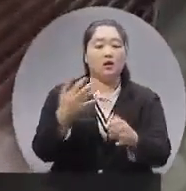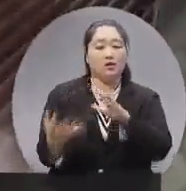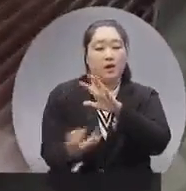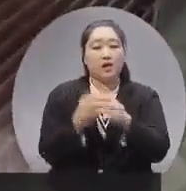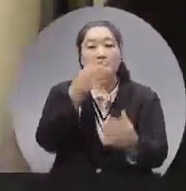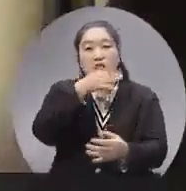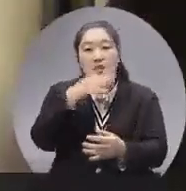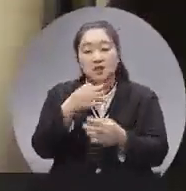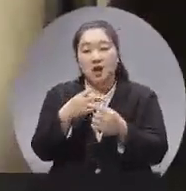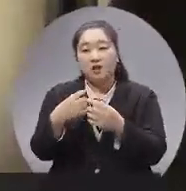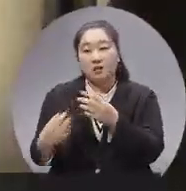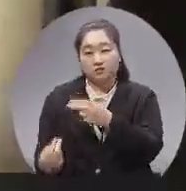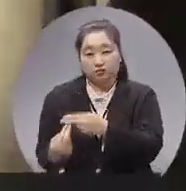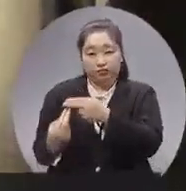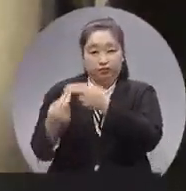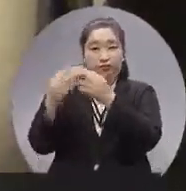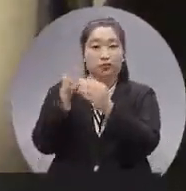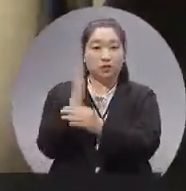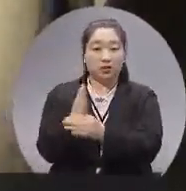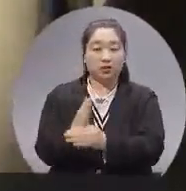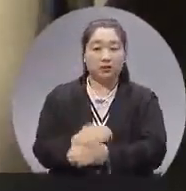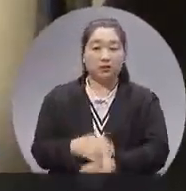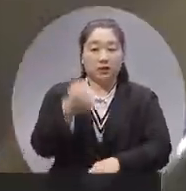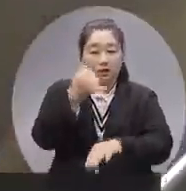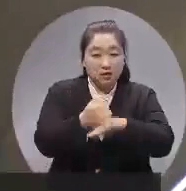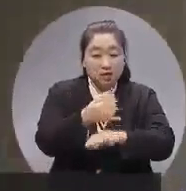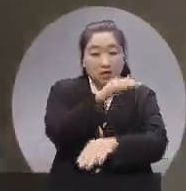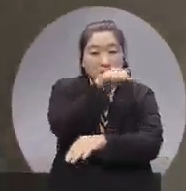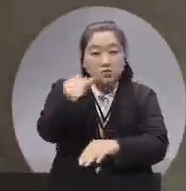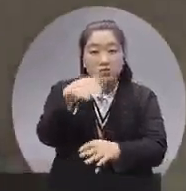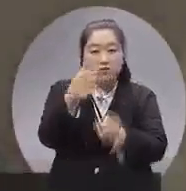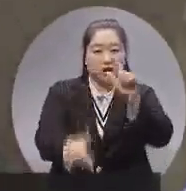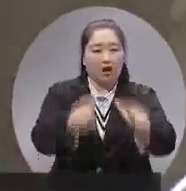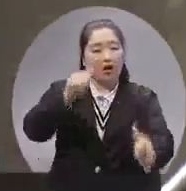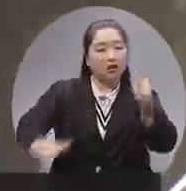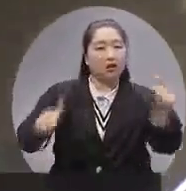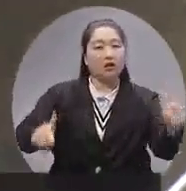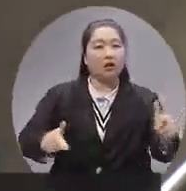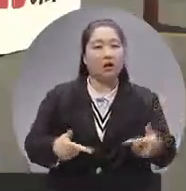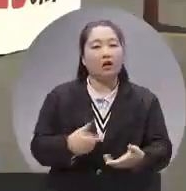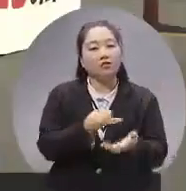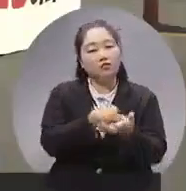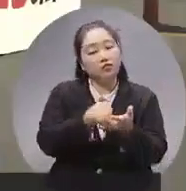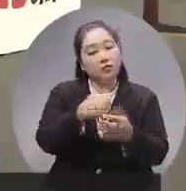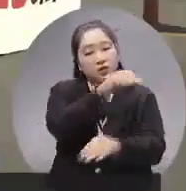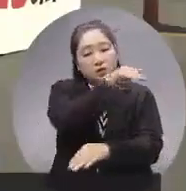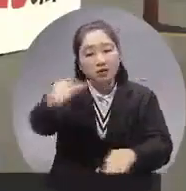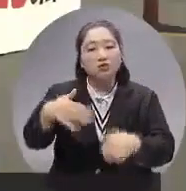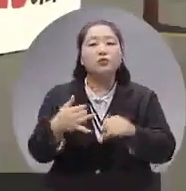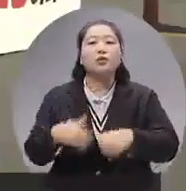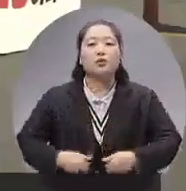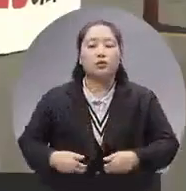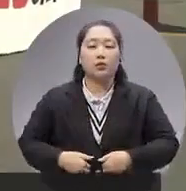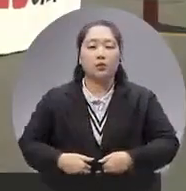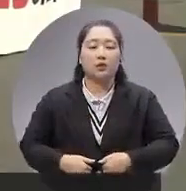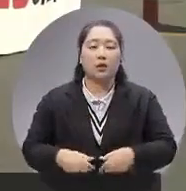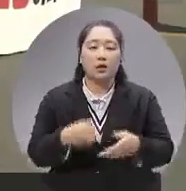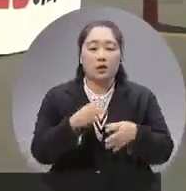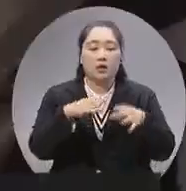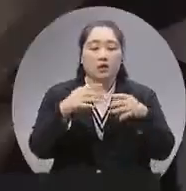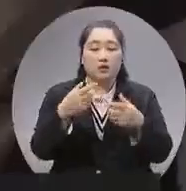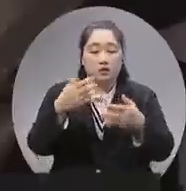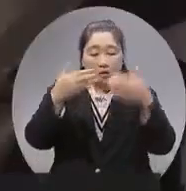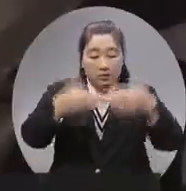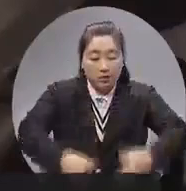붙고 있습니다. 지역마다 최저 기준 가격도 제각각이어서 공신력 있는 품목별 기준이 필요하고 지급 기준을